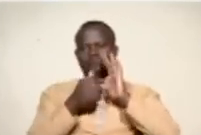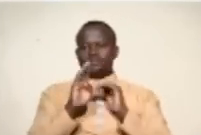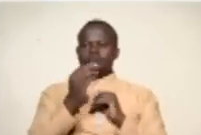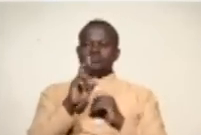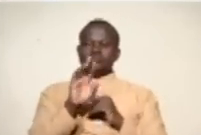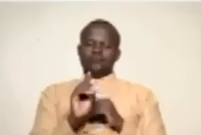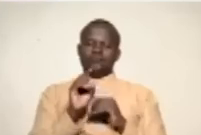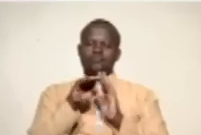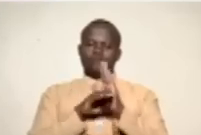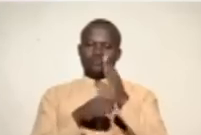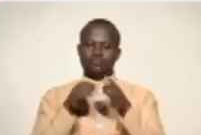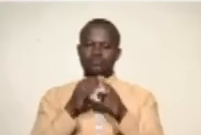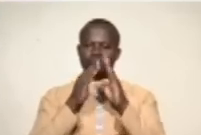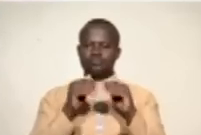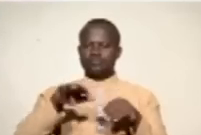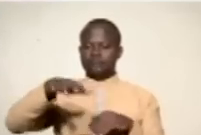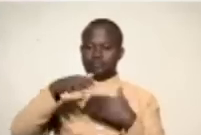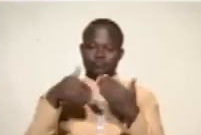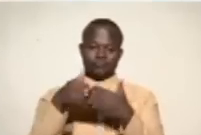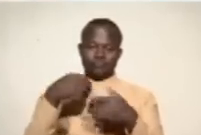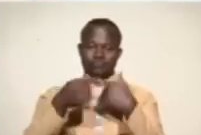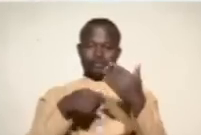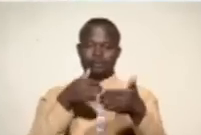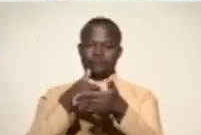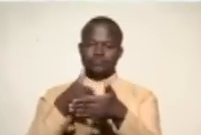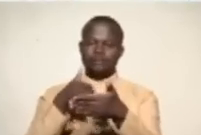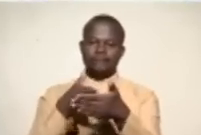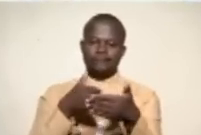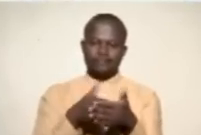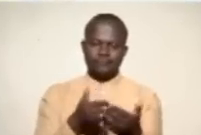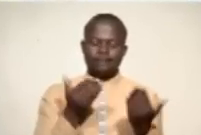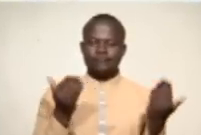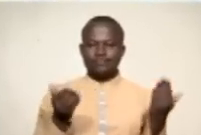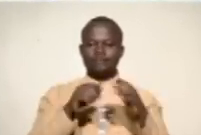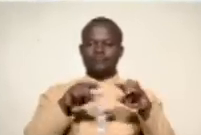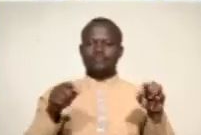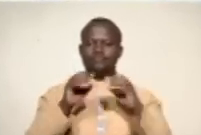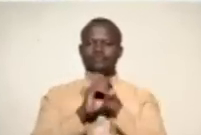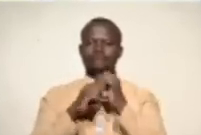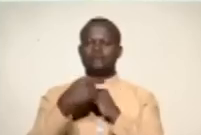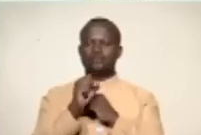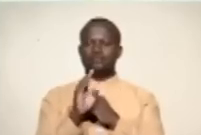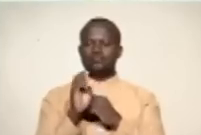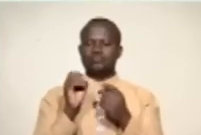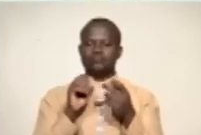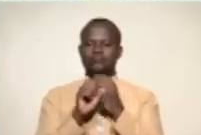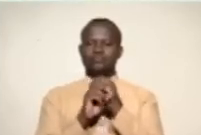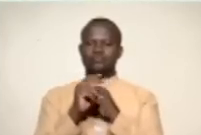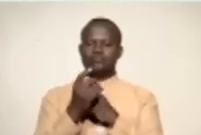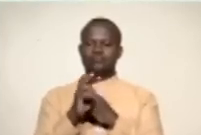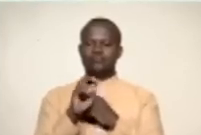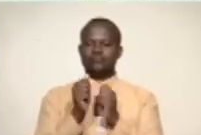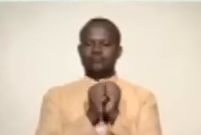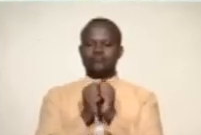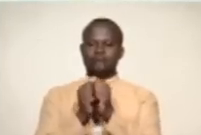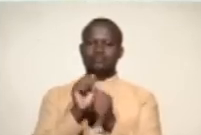BRD ko gahunda yo kubaka inzu ziciriritse ikomeje kudindira. Hakaba hari ubutaka buri mu turere twa Gasabo, umurenge wa Ndera na